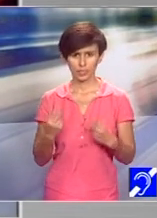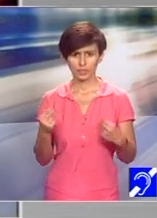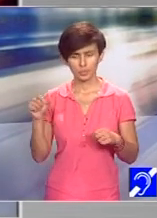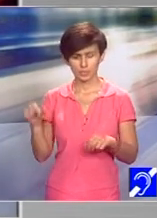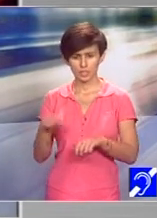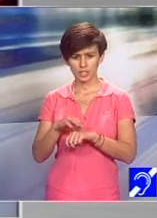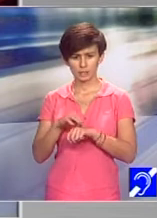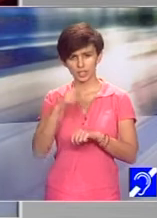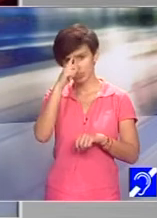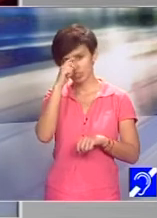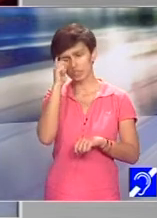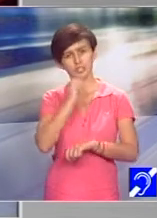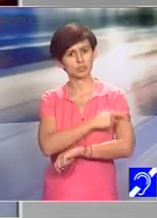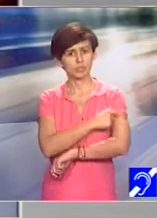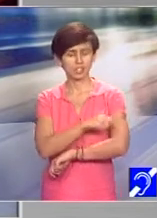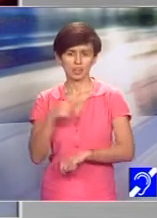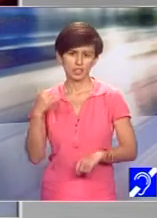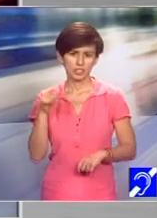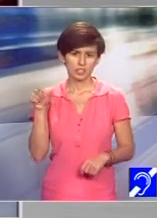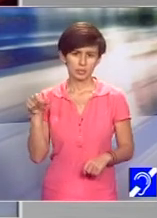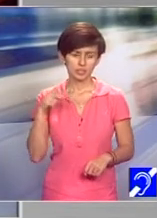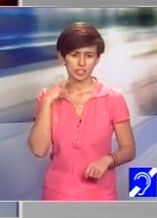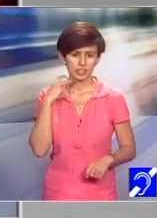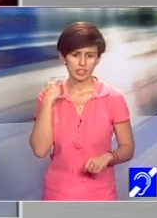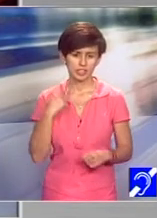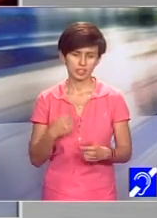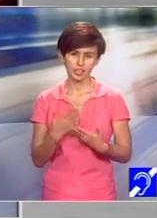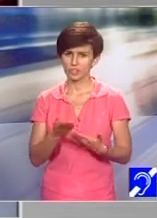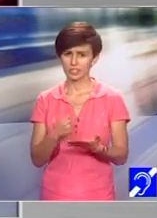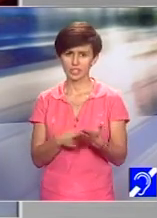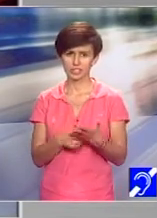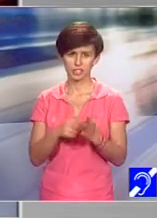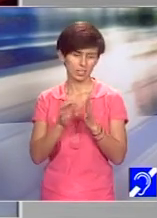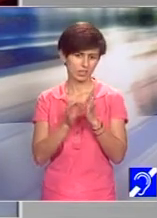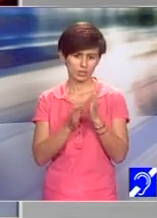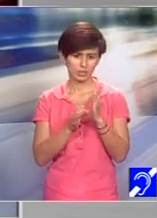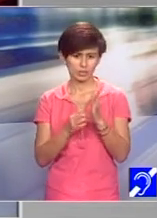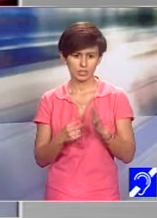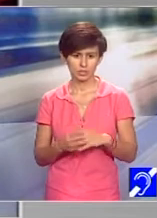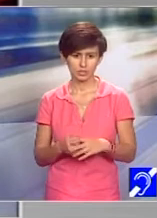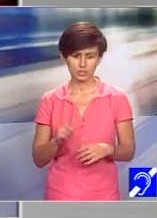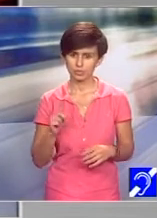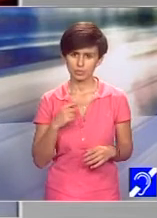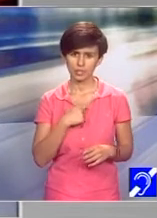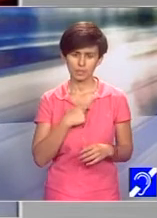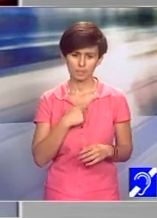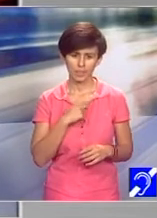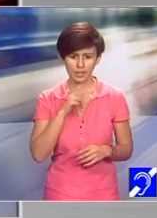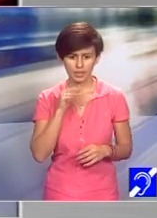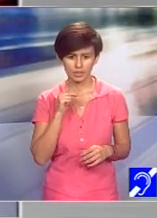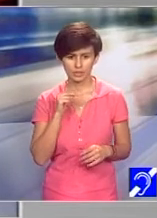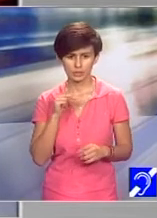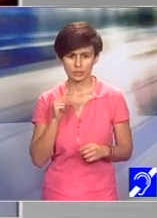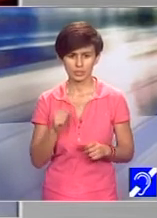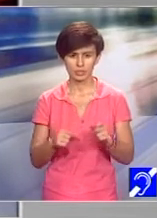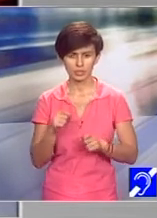A venit englezul, i-a pus salariul, îi dă condiții, poate să-și ducă familia, nu mai e vorba de Brexit. Ei ne consideră